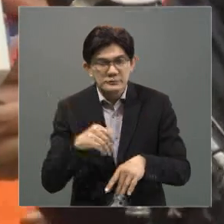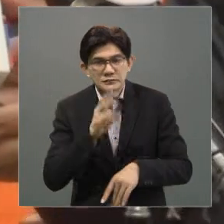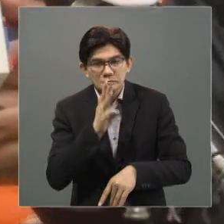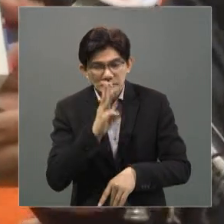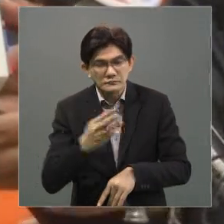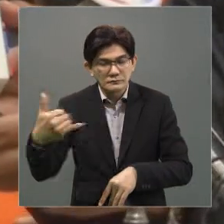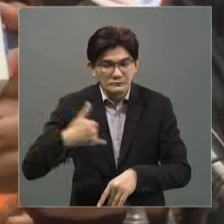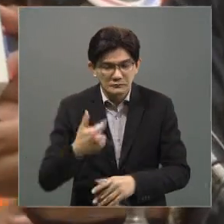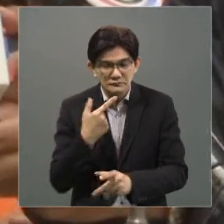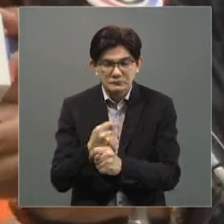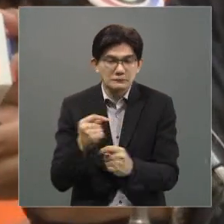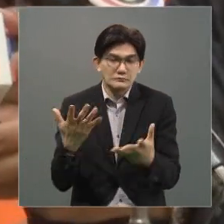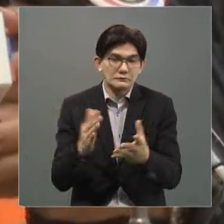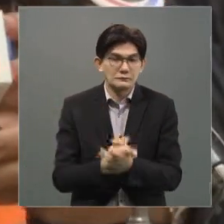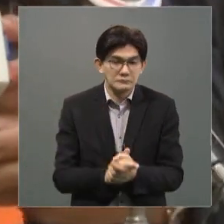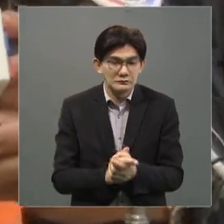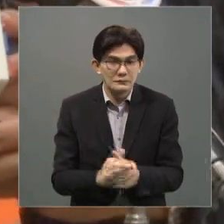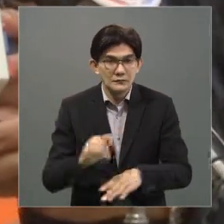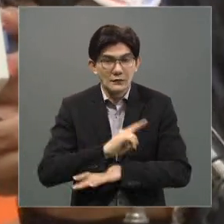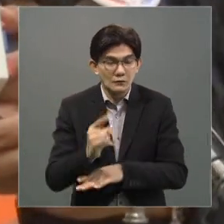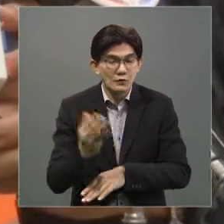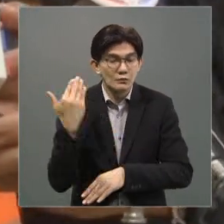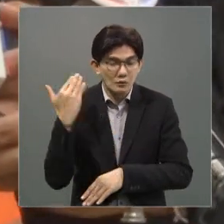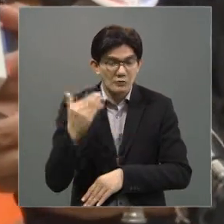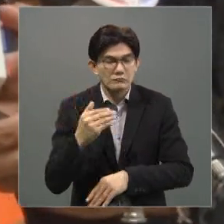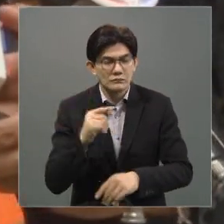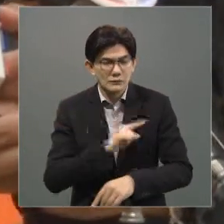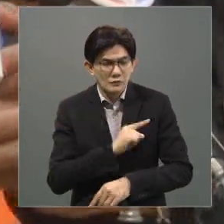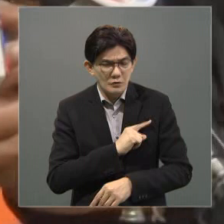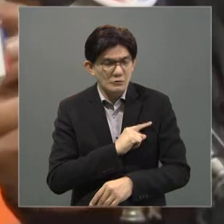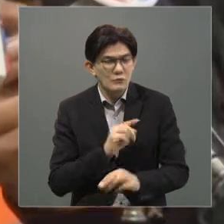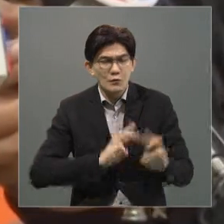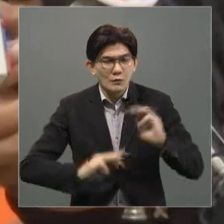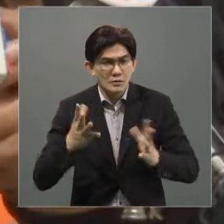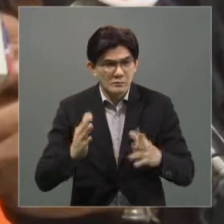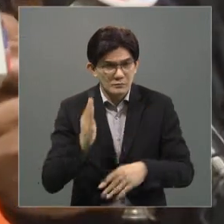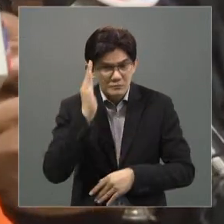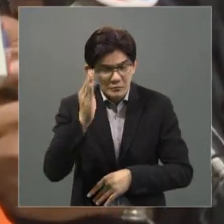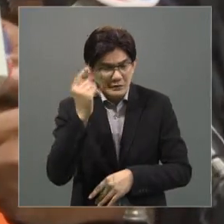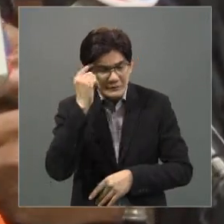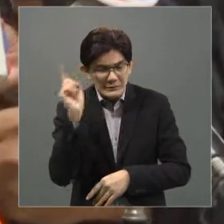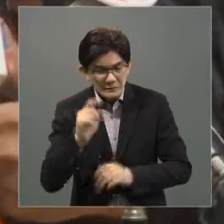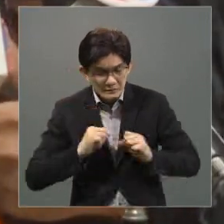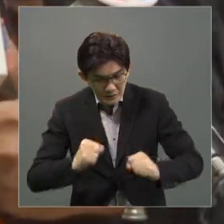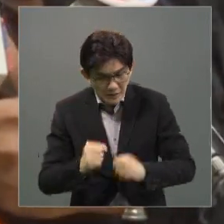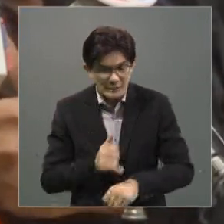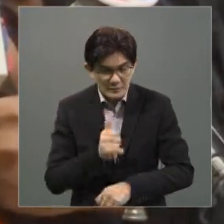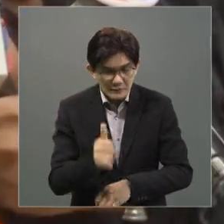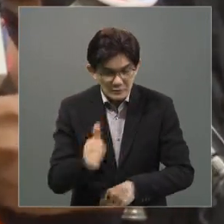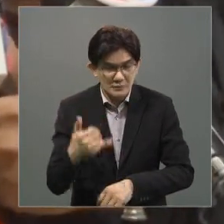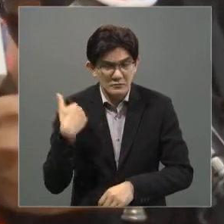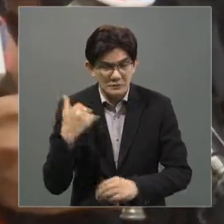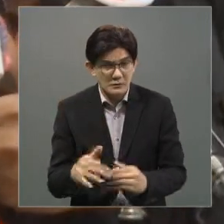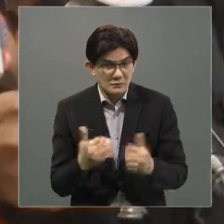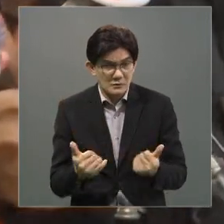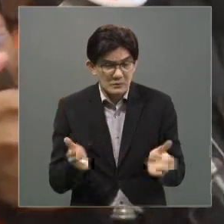ที่ไม่ยอมมาตอบกระทู้ว่าวันดังกล่าวก็ติดภารกิจไม่ว่างเหมือนกันแล้วหลังจากนี้เนี่ยก็จะพยายามมานะคะส่วนวัน